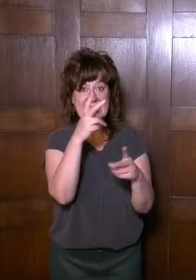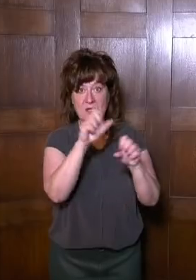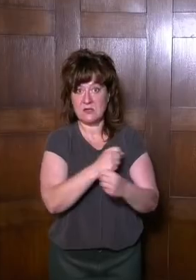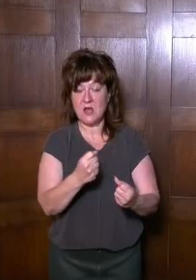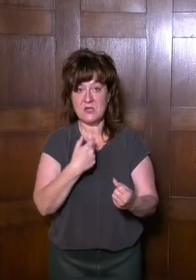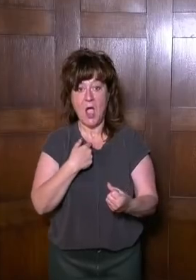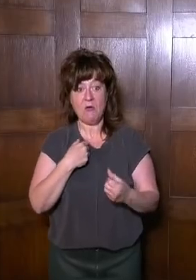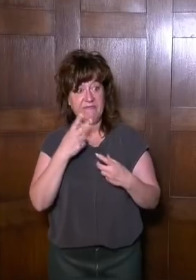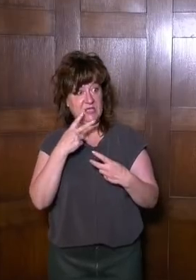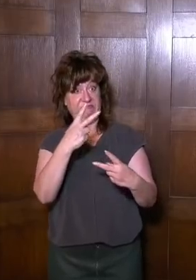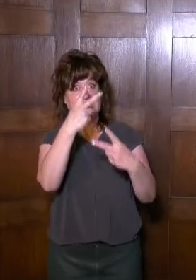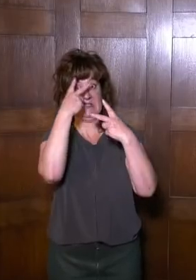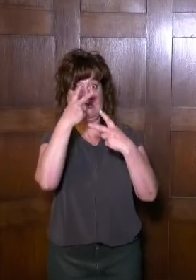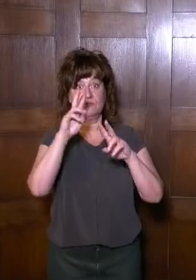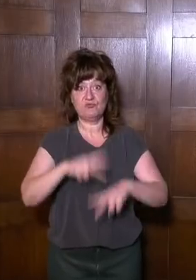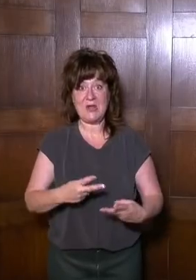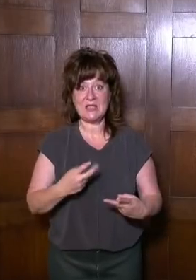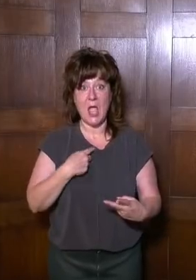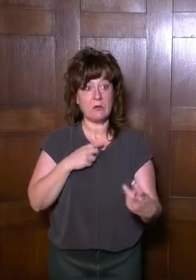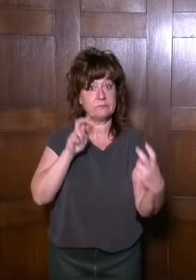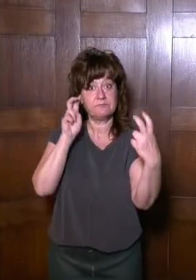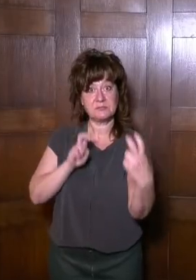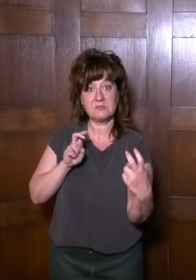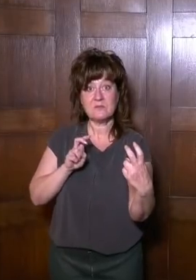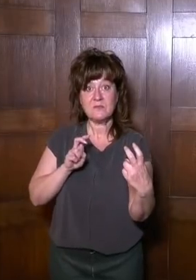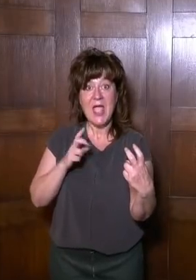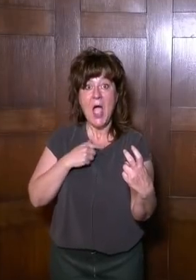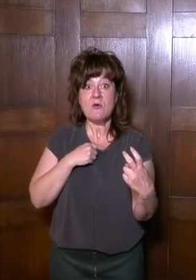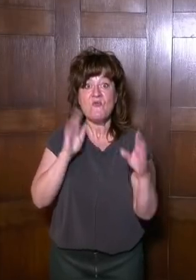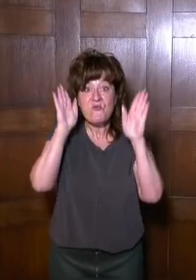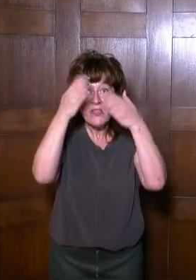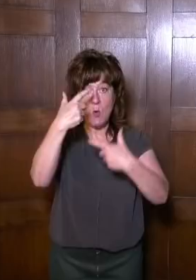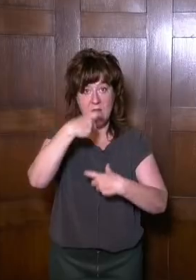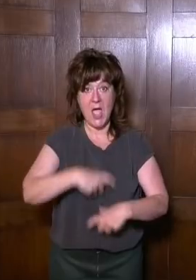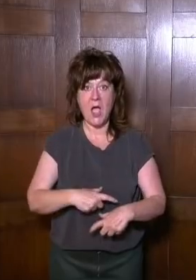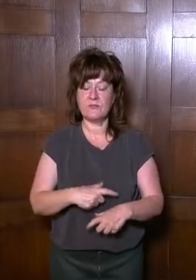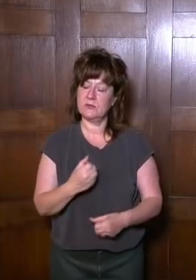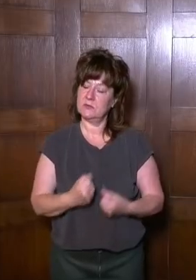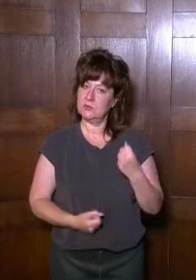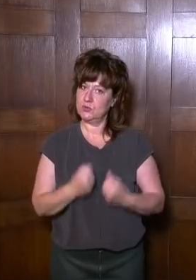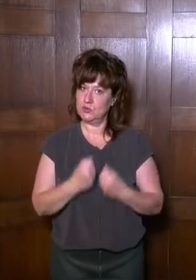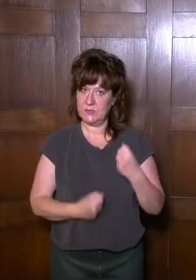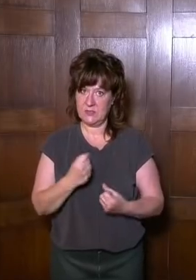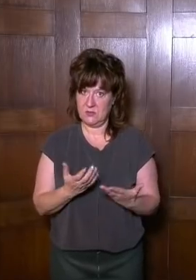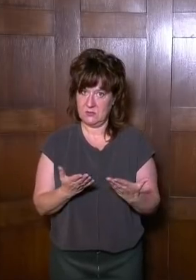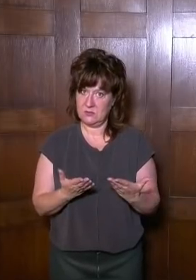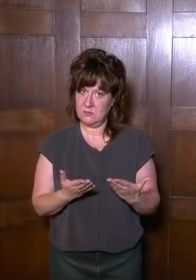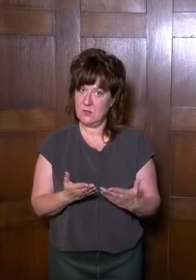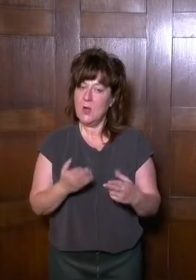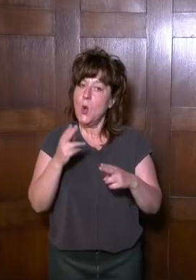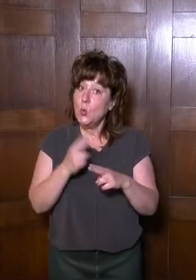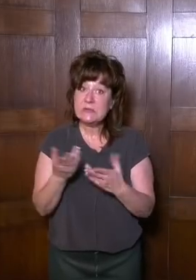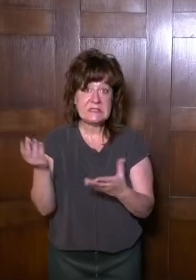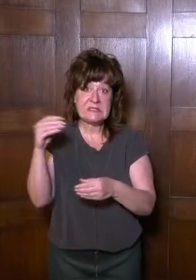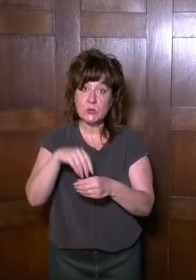Sprich, die Frau, die bei einem sitzt und die sich einem ja auch die einem Vertrauen schenken muss, das fällt sehr schwer. Und dann kommt eben auch